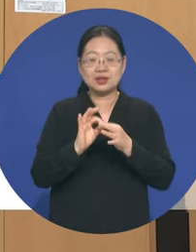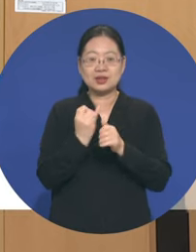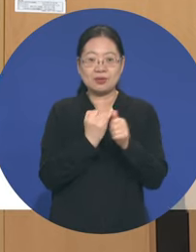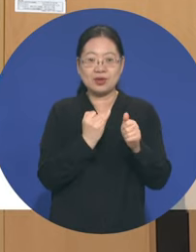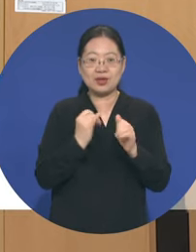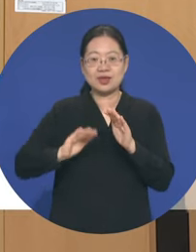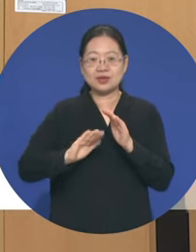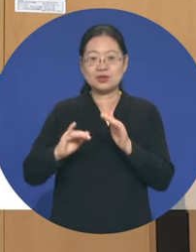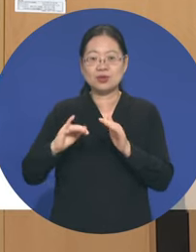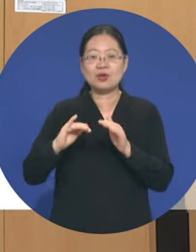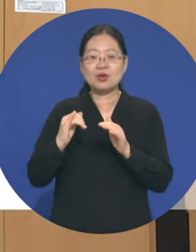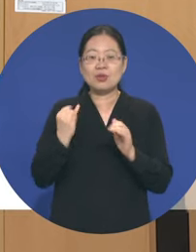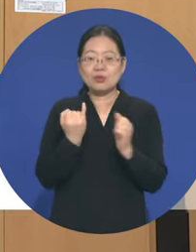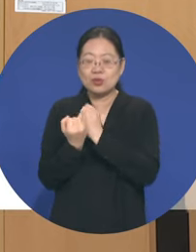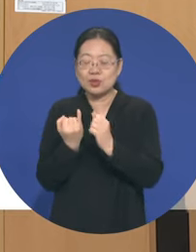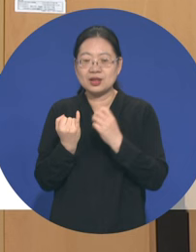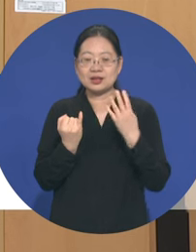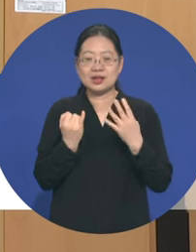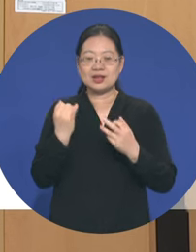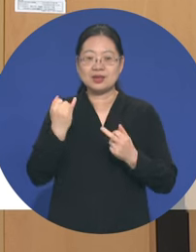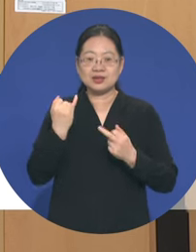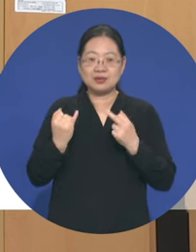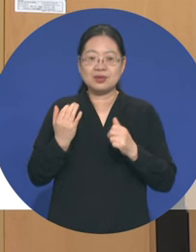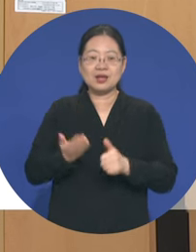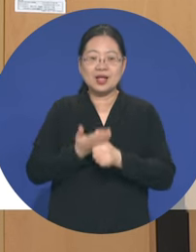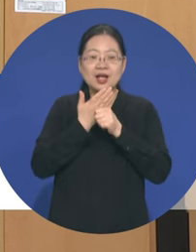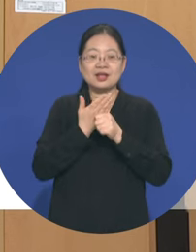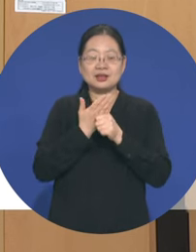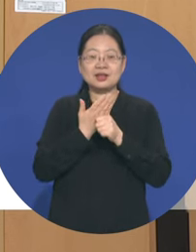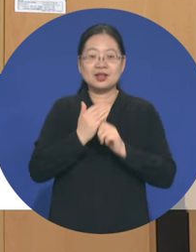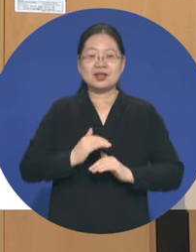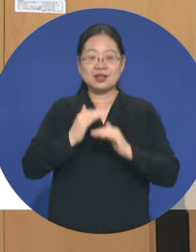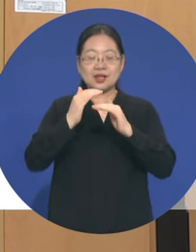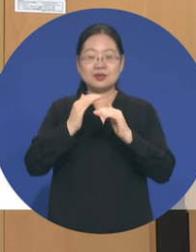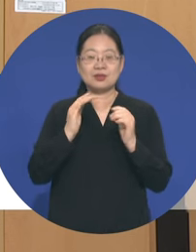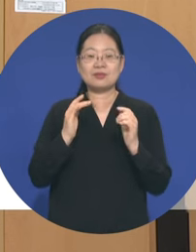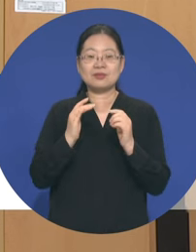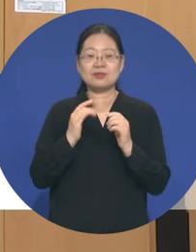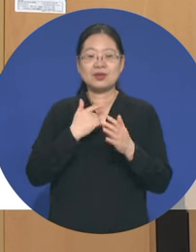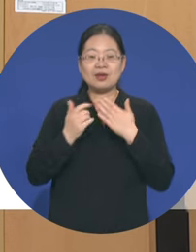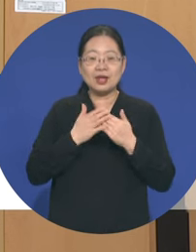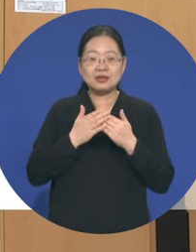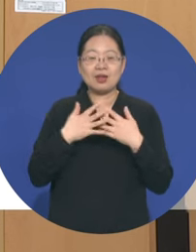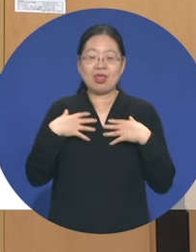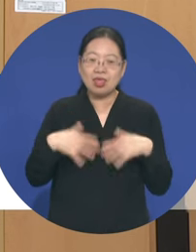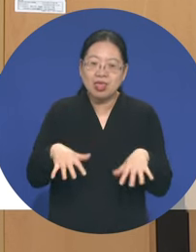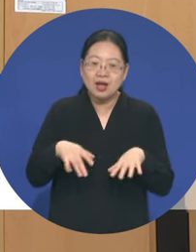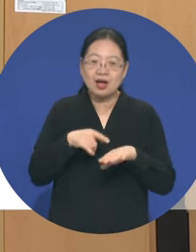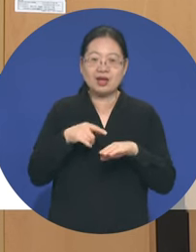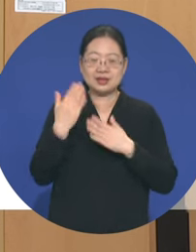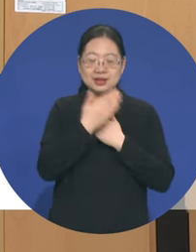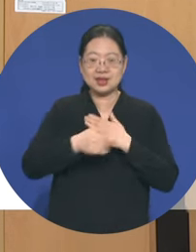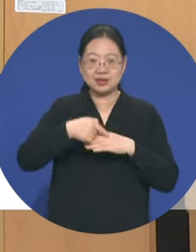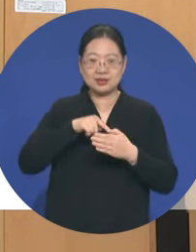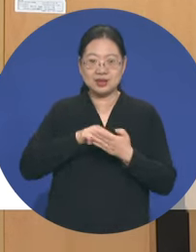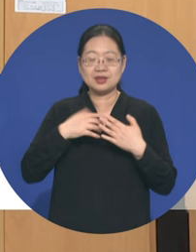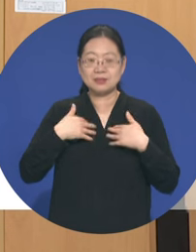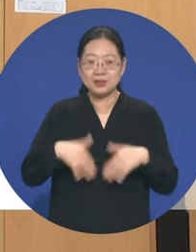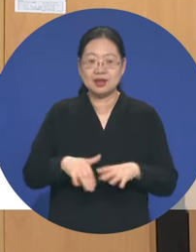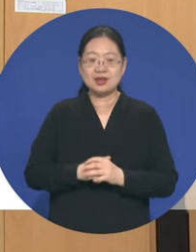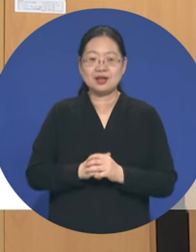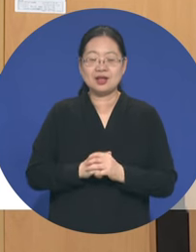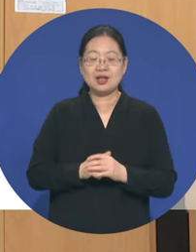가정폭력과 사남매를 양육하는 가정에서 오는 소진으로 매우 심리적, 신체적으로 지쳐있는 상태였습니다.